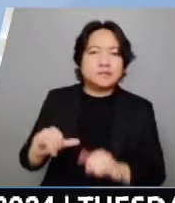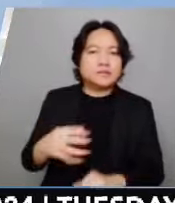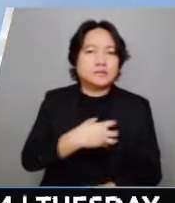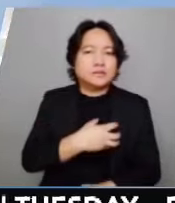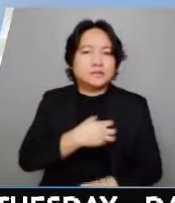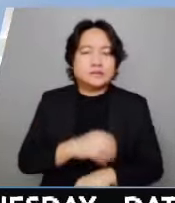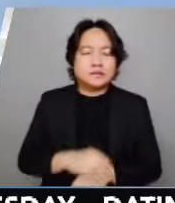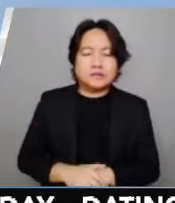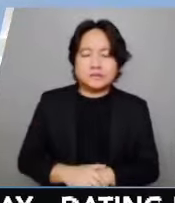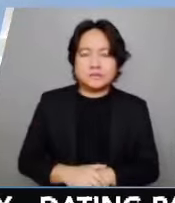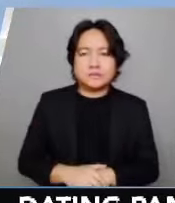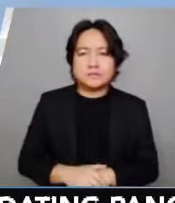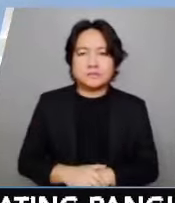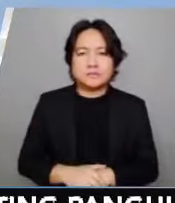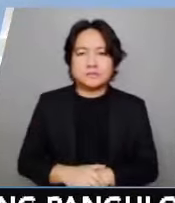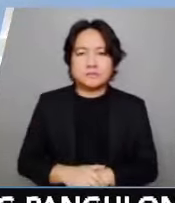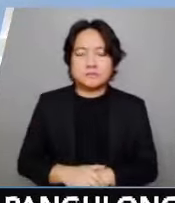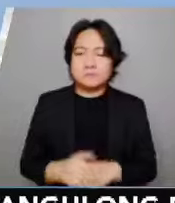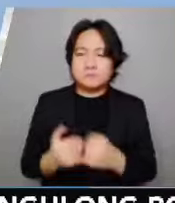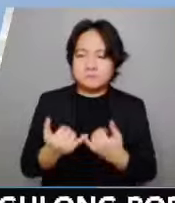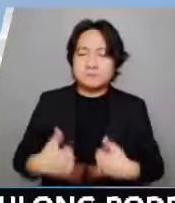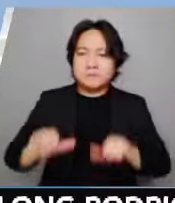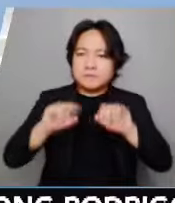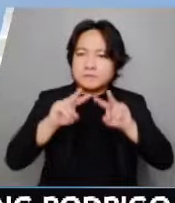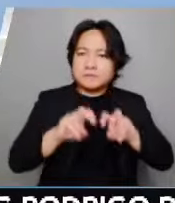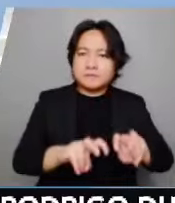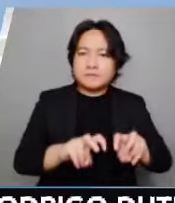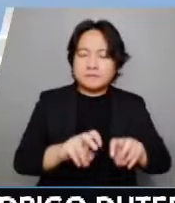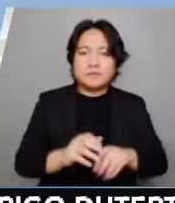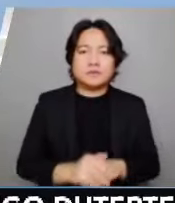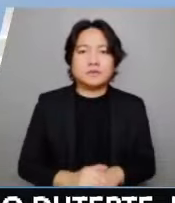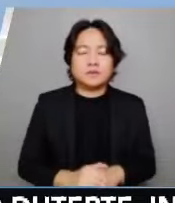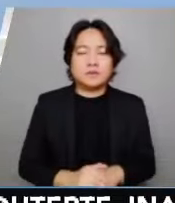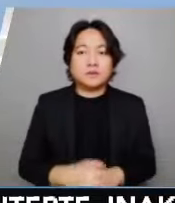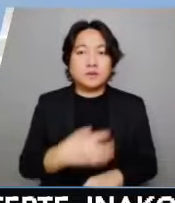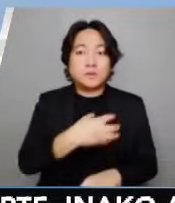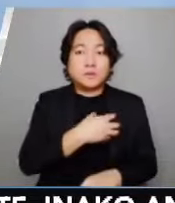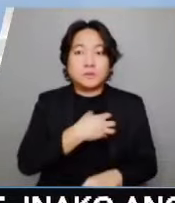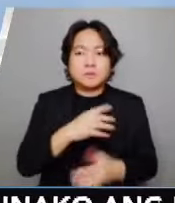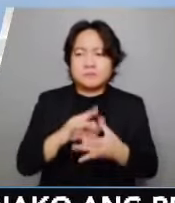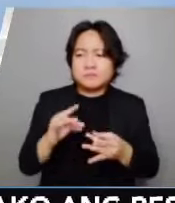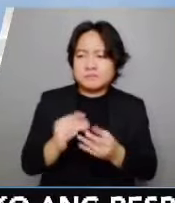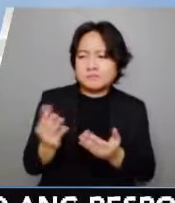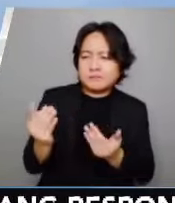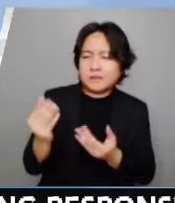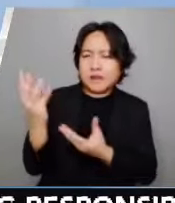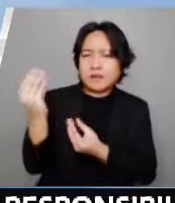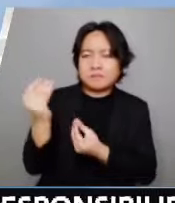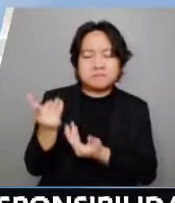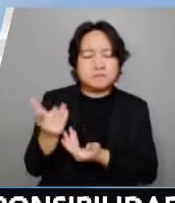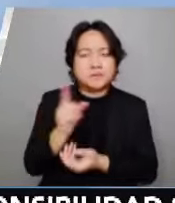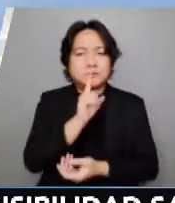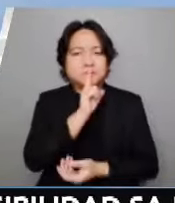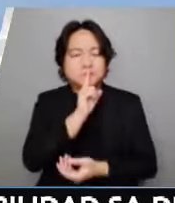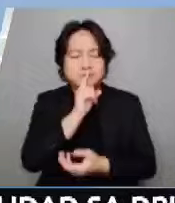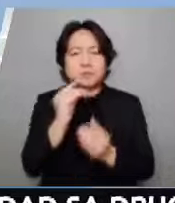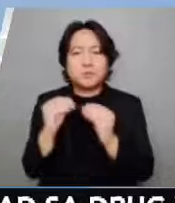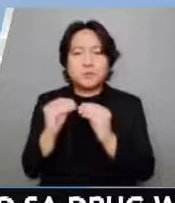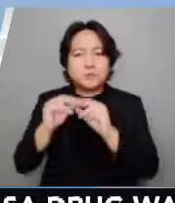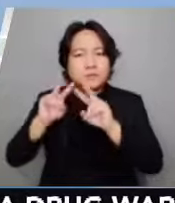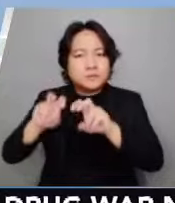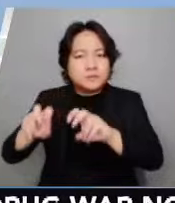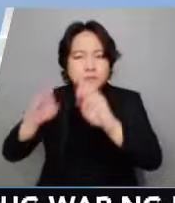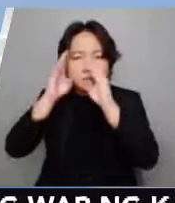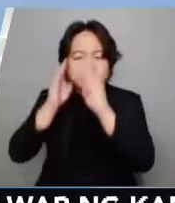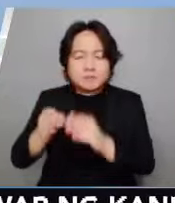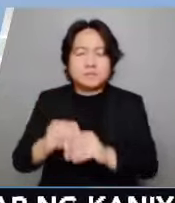sa pamamaslang. Tumanggi munang magbigay ng pahayag ang pulisya habang isinasagawa ang investigasyon. Matatandaan na nitong nakaraang buwan,